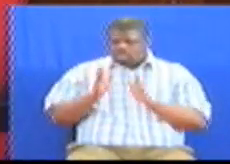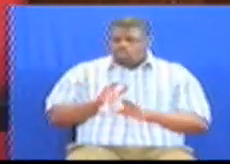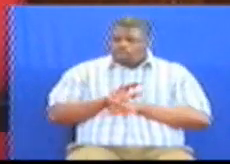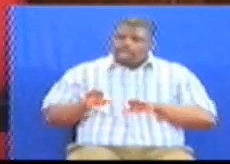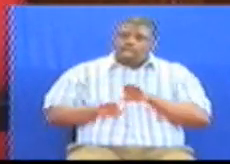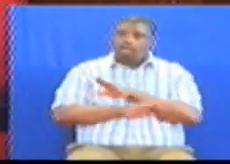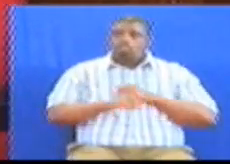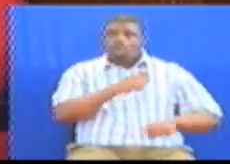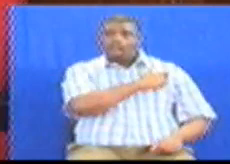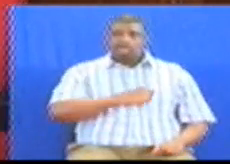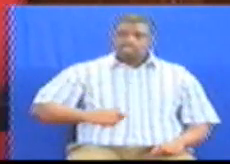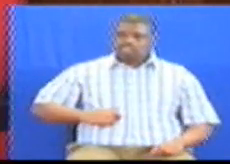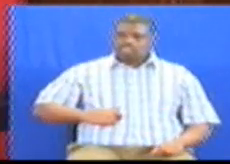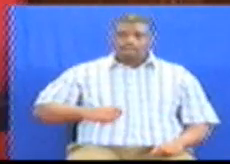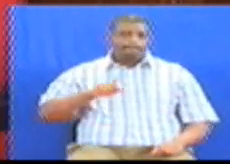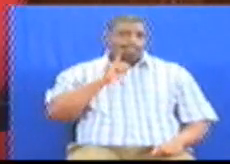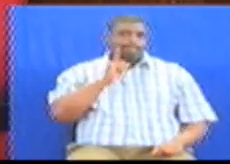mpendwa. Lakini